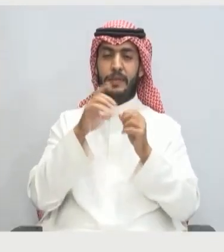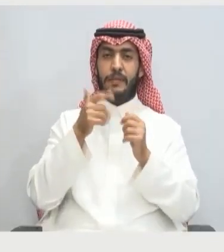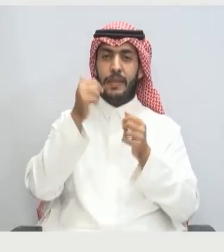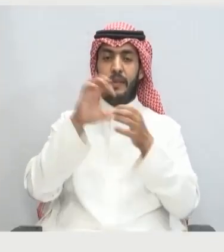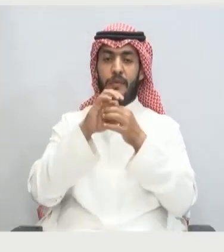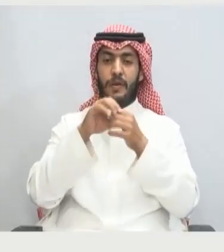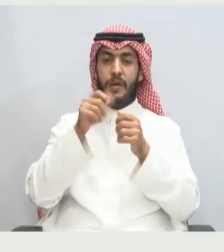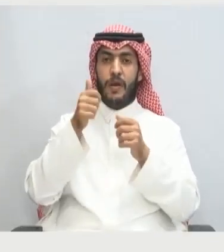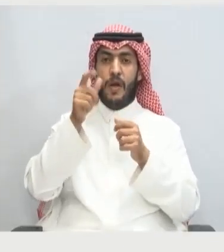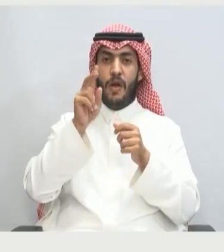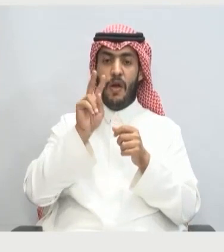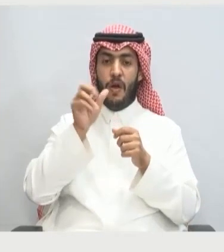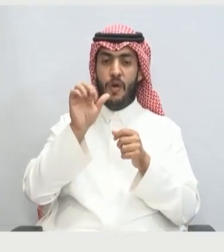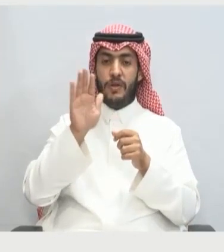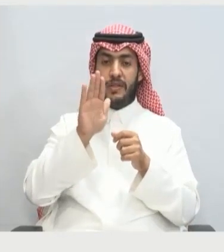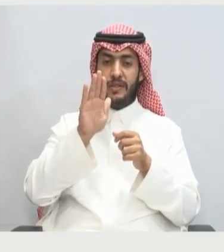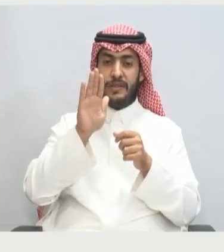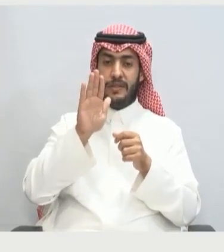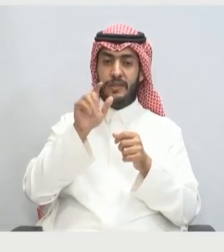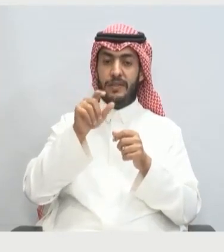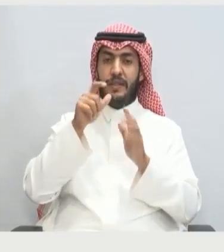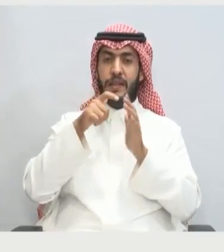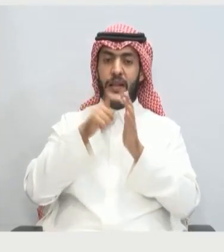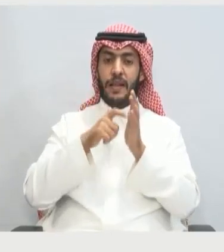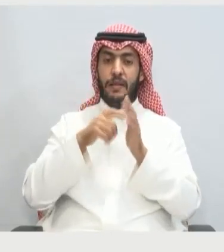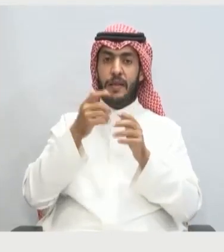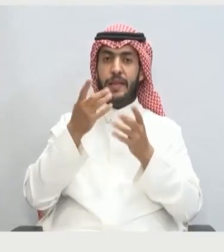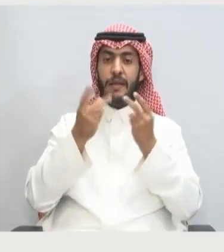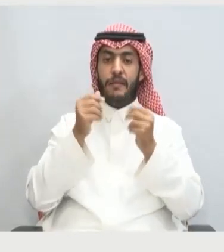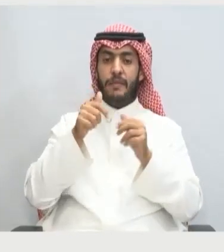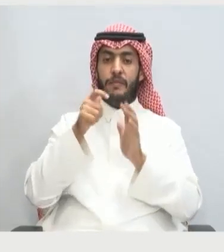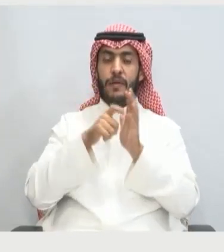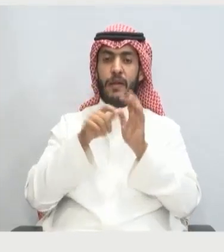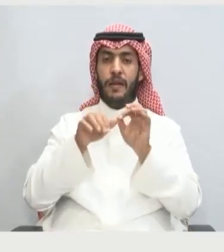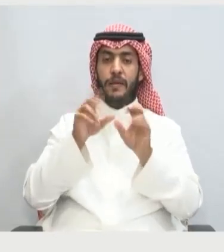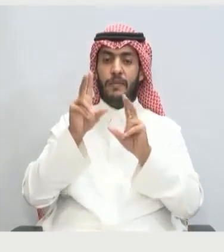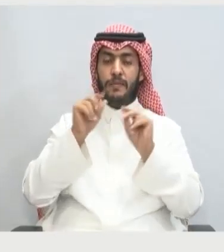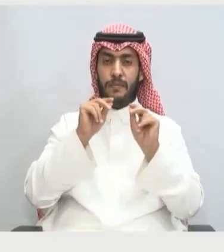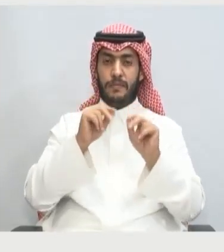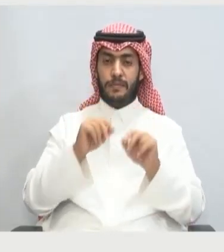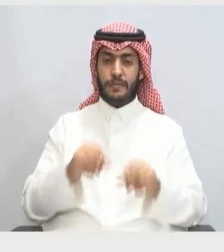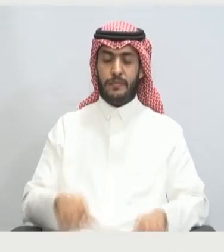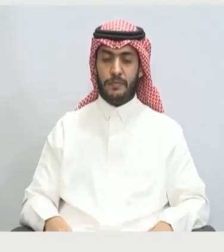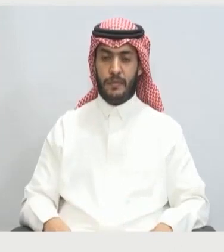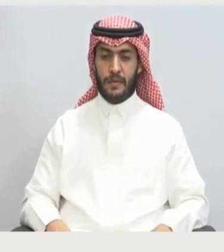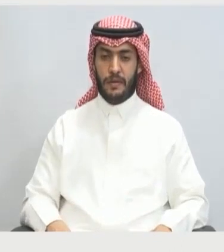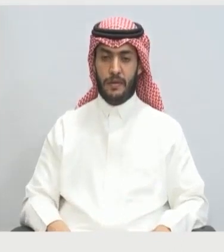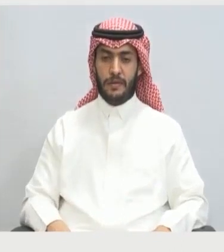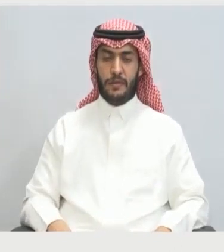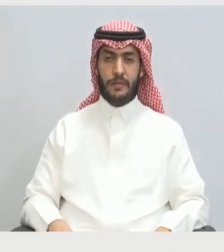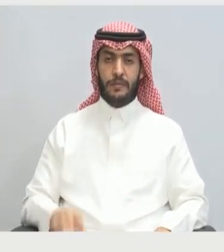ارتباط الاسس في معادله قانون سرعه التفاعل الكيميائي بالمعادلات في في المعادله الكيميائيه التي